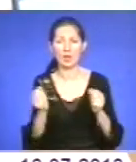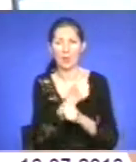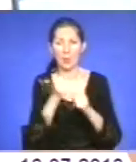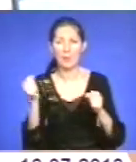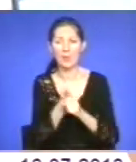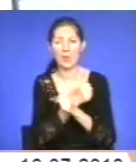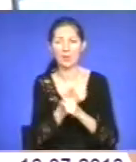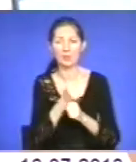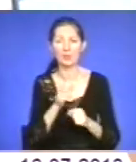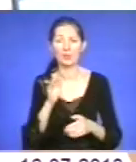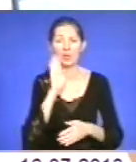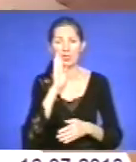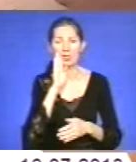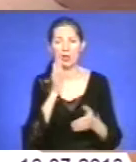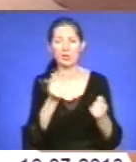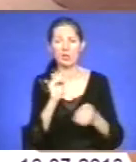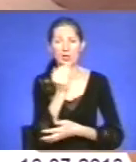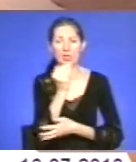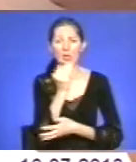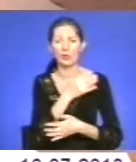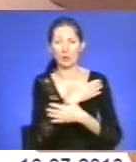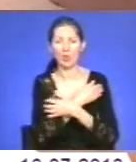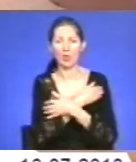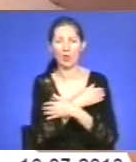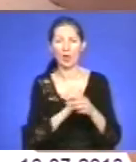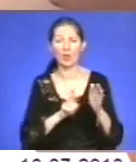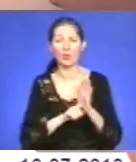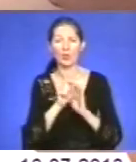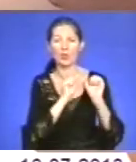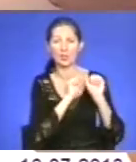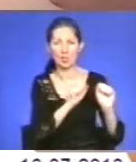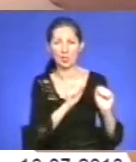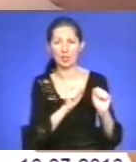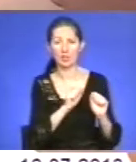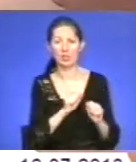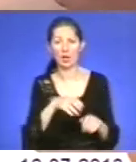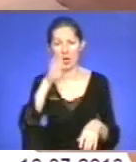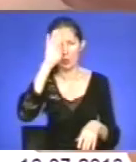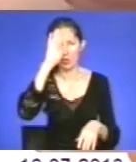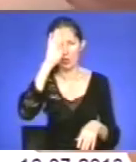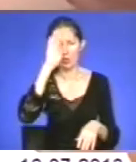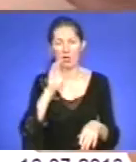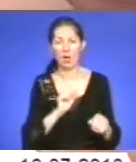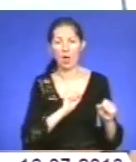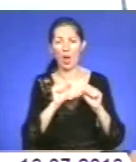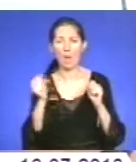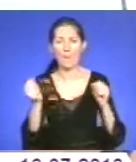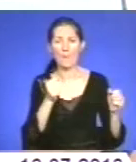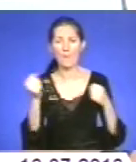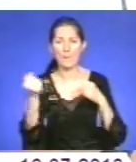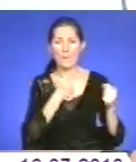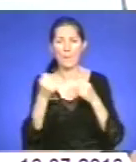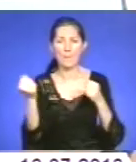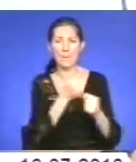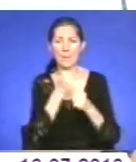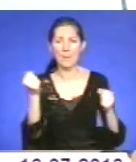фактично від нього захищатись. Він, незважаючи на це, почав наносити удари. Удари приходилися, що по її тілу, що по тілу дитинки. Кинув його на ліжко